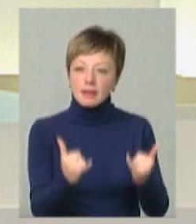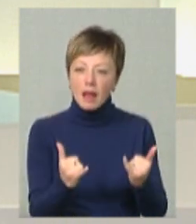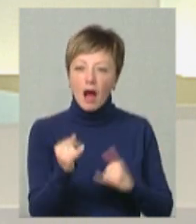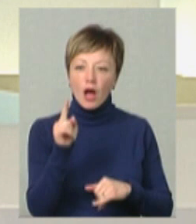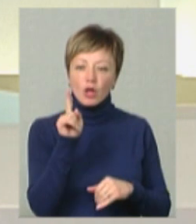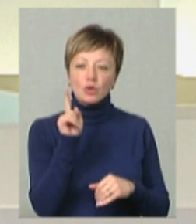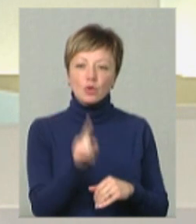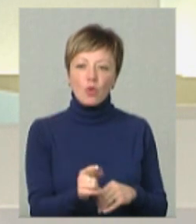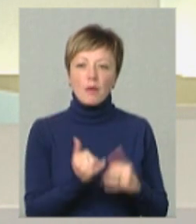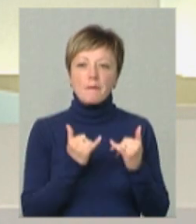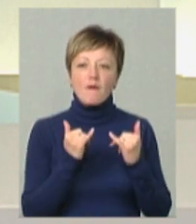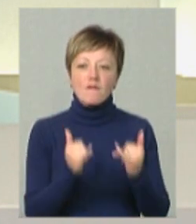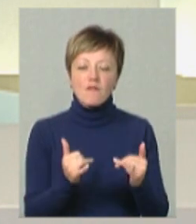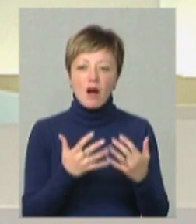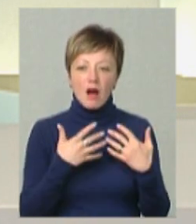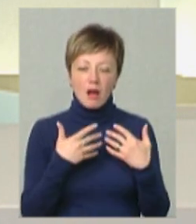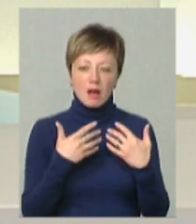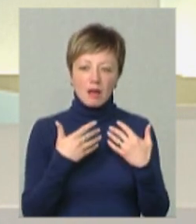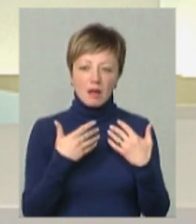тої поваги, тої